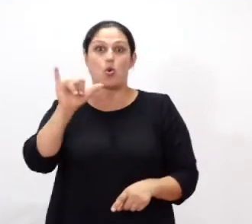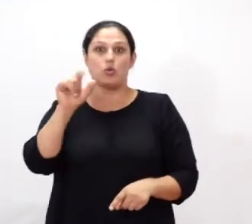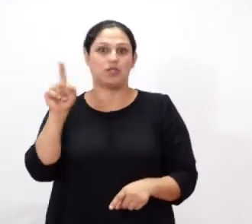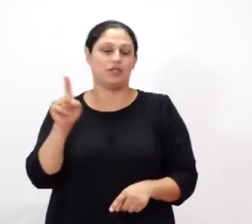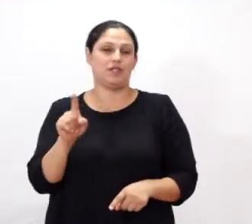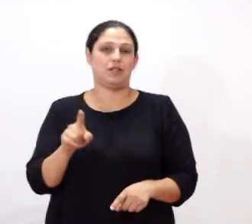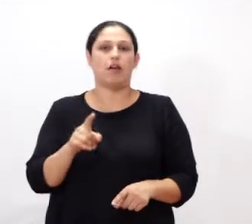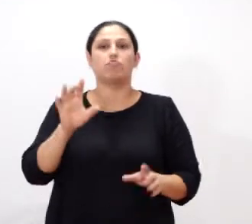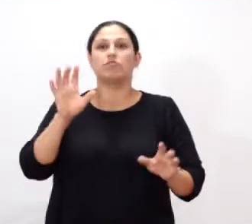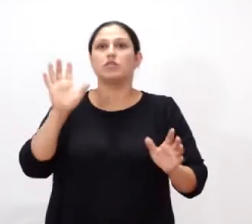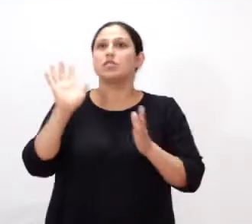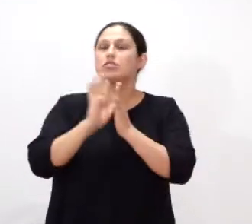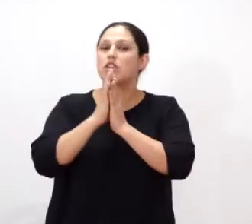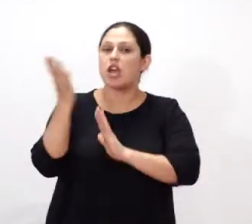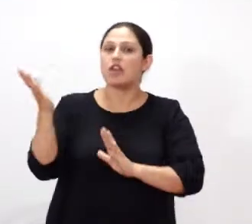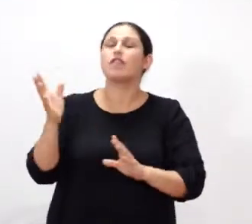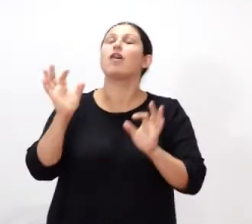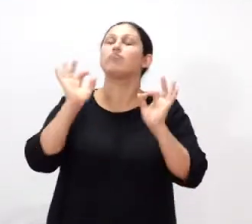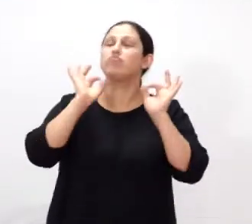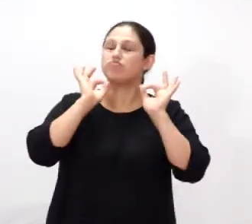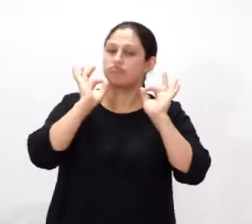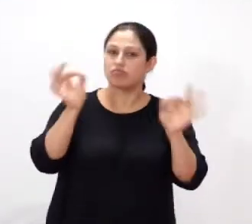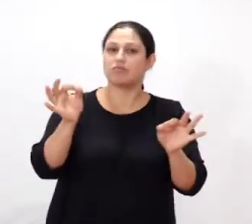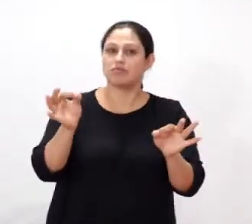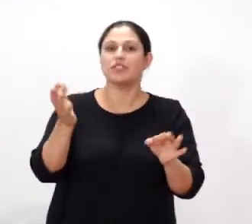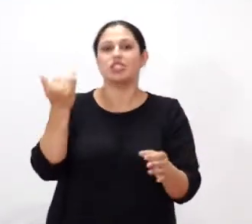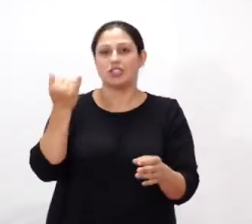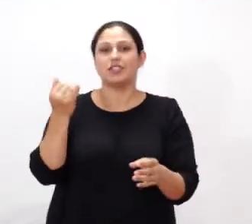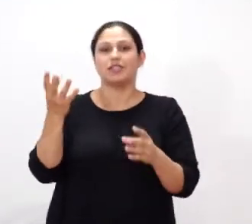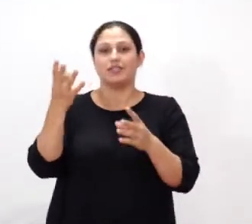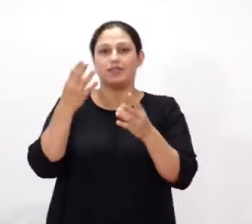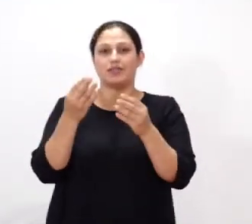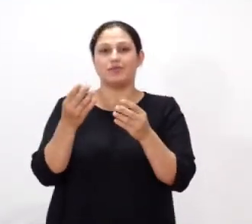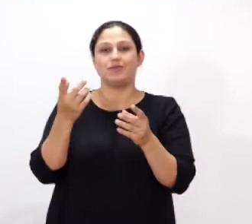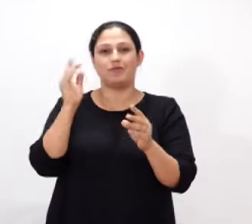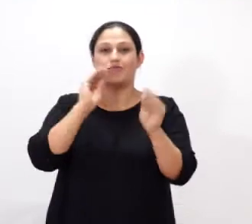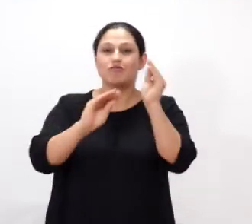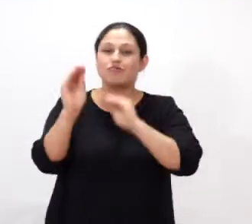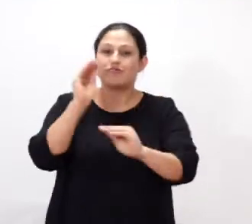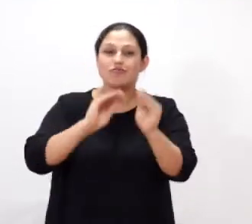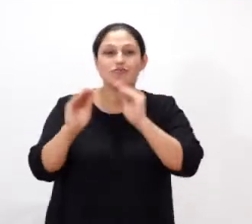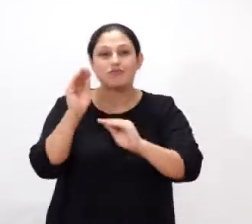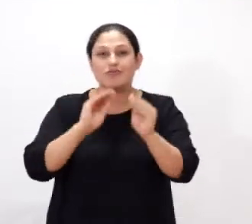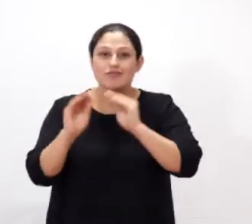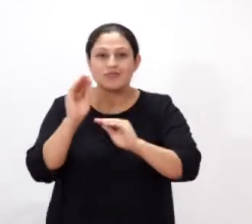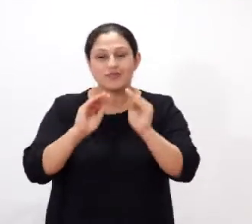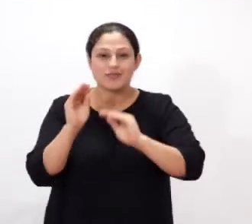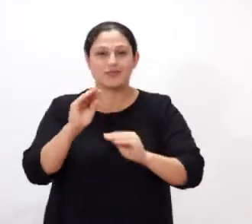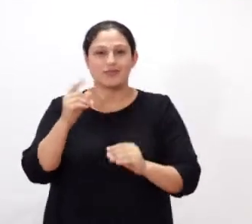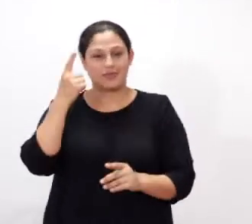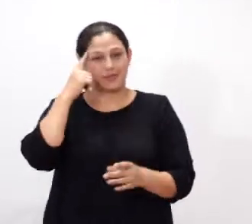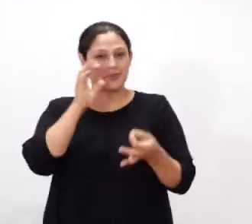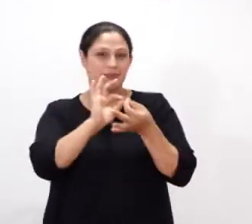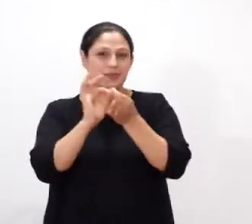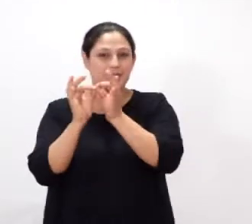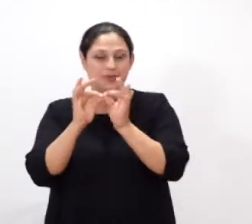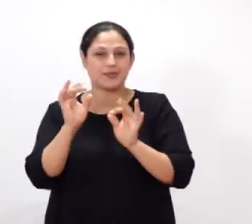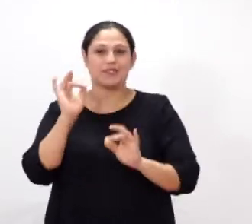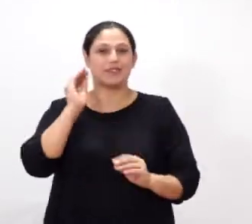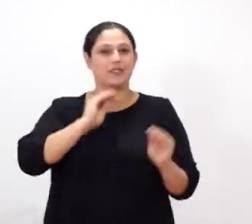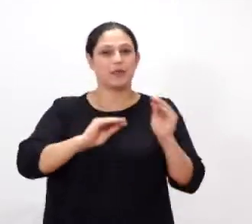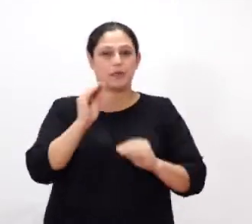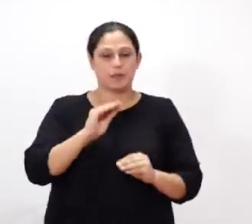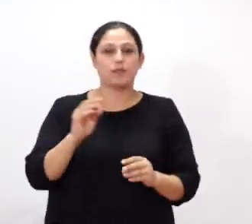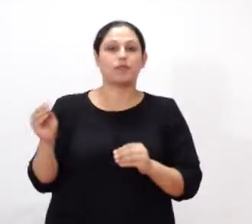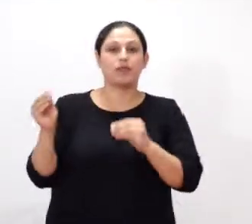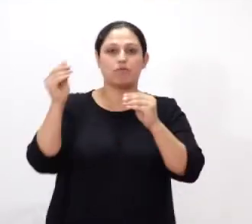هست انا اکنون هیجا میسازیم مایلش اول من میسازم مرحمت زرگوشک حاضر انا ایلش رو